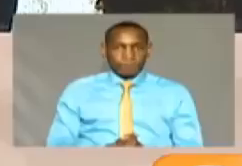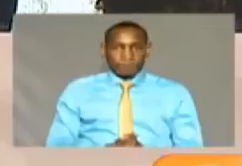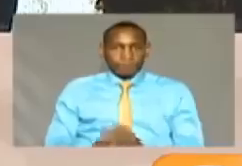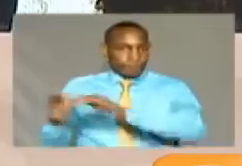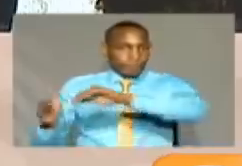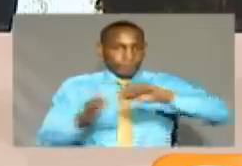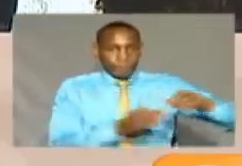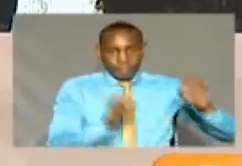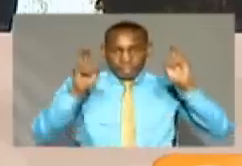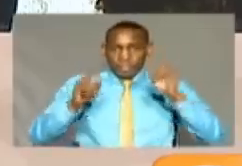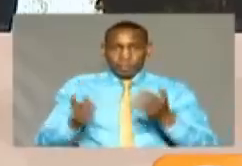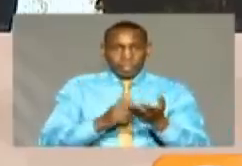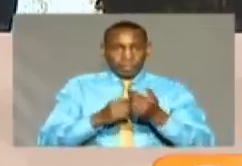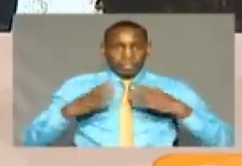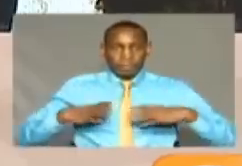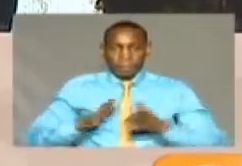Kuachana na masuala ya sensa,